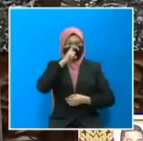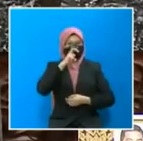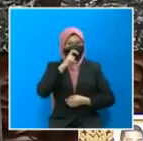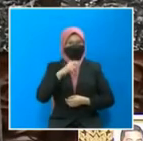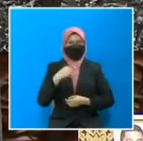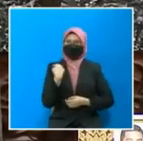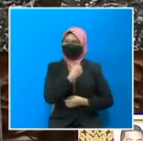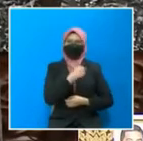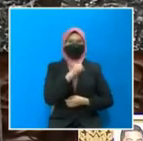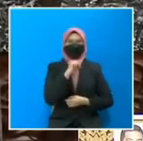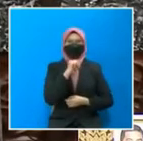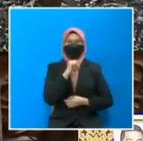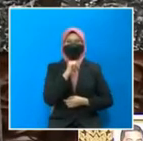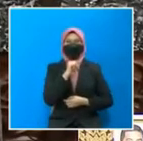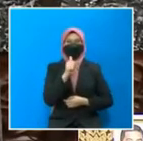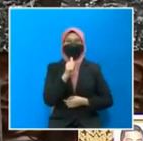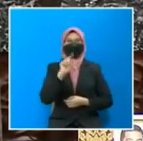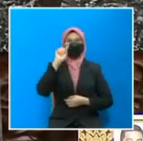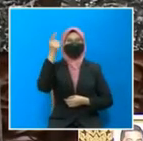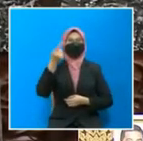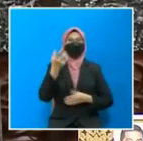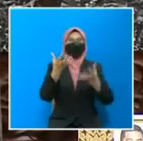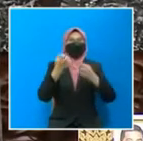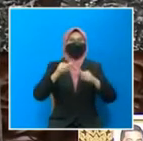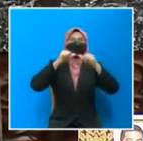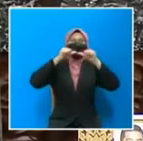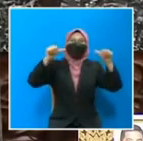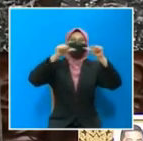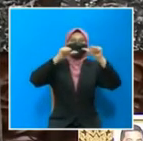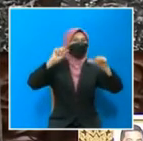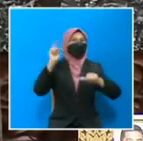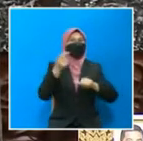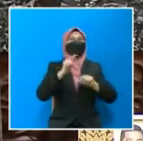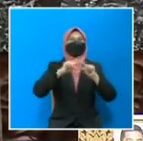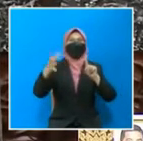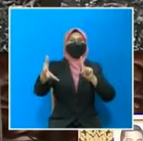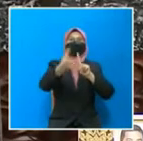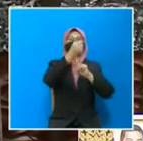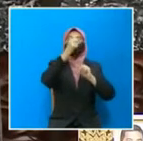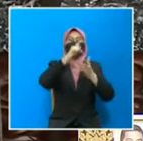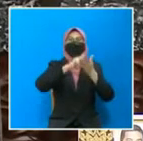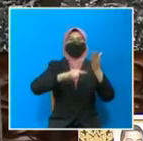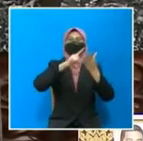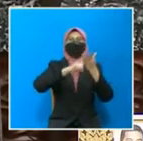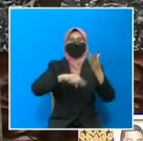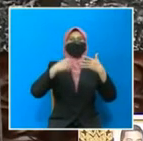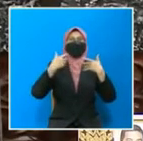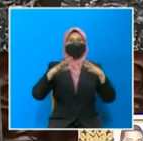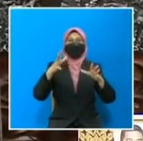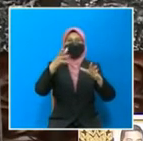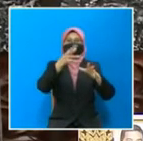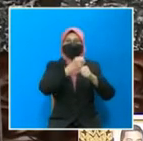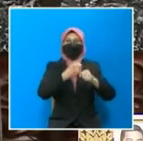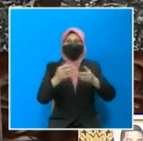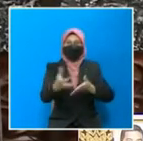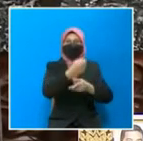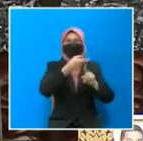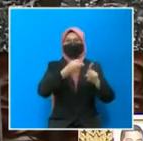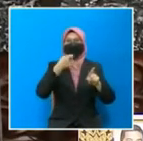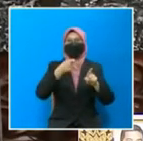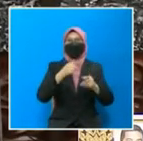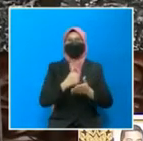tidak hanya mahu gah dengan pengumuman semata-mata tapi juga ingin mencapai outcome dari pakej-pakej bantuan itu. Oleh